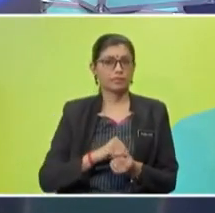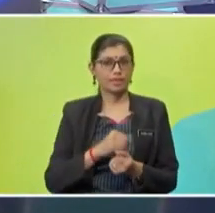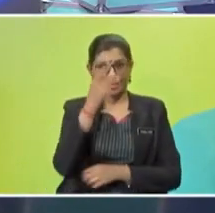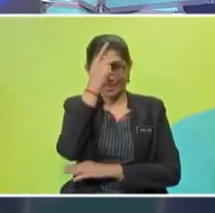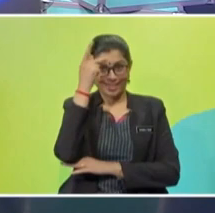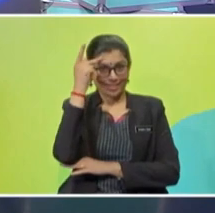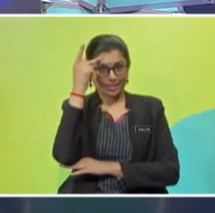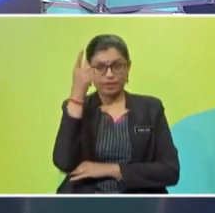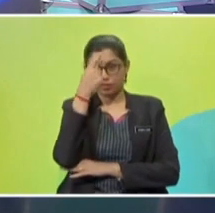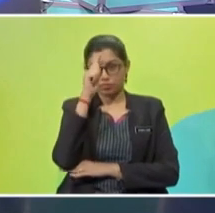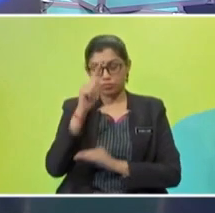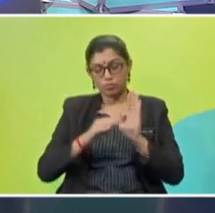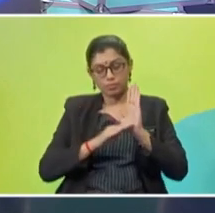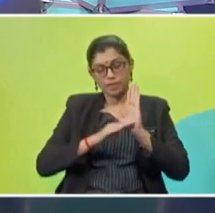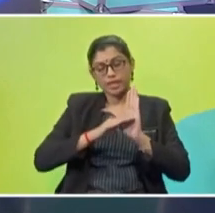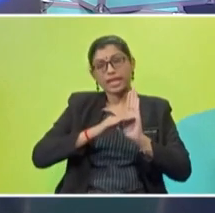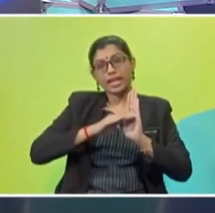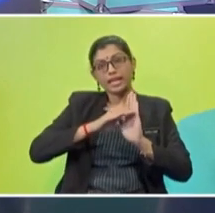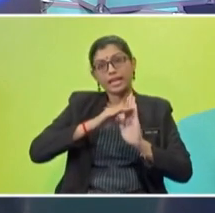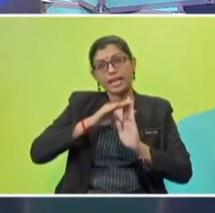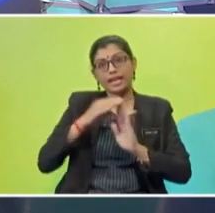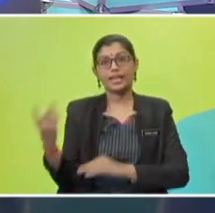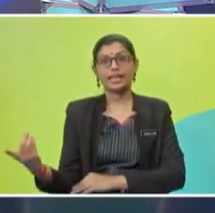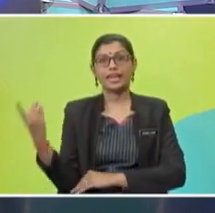auto meningkatkan daily